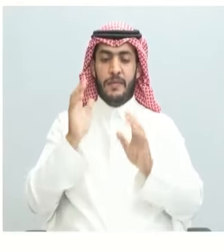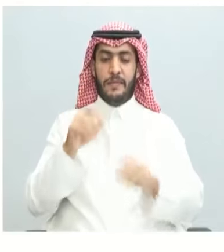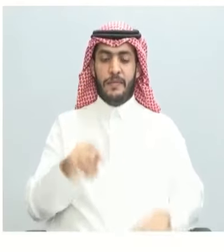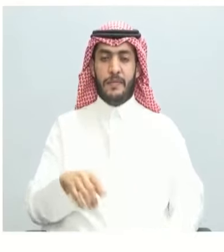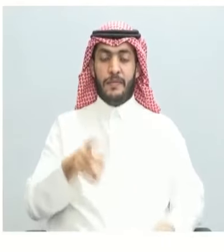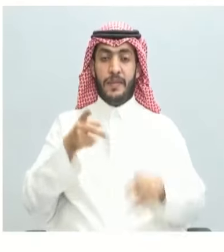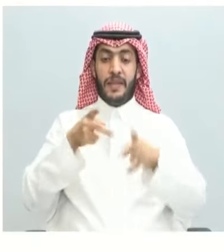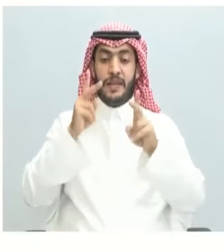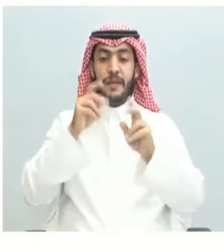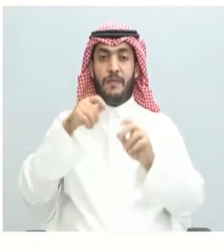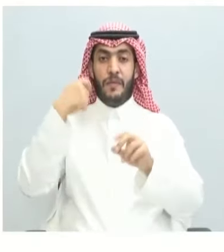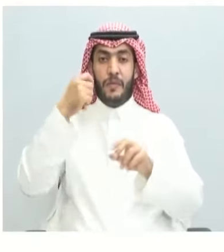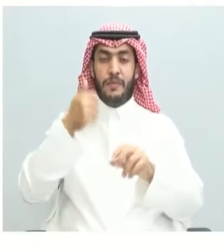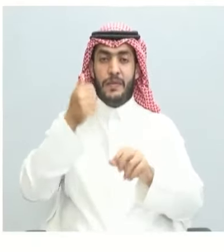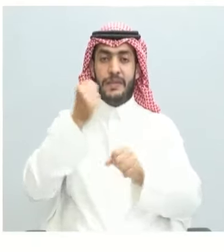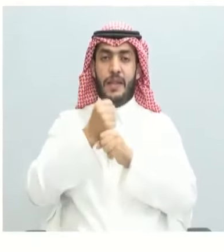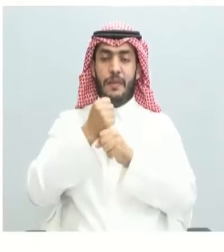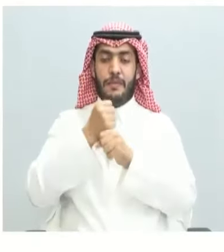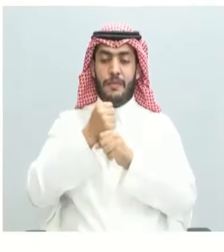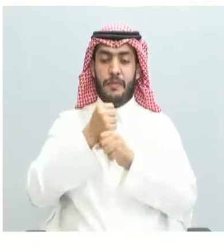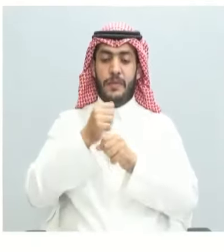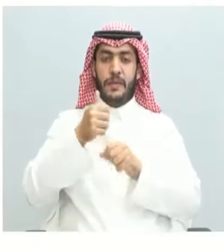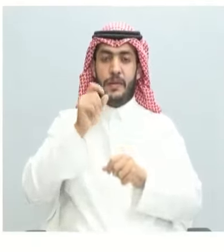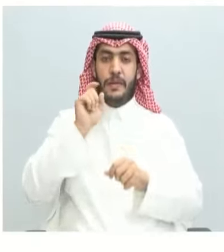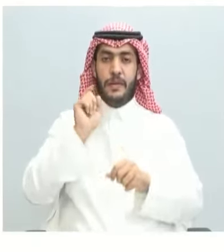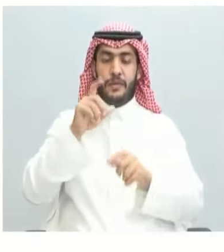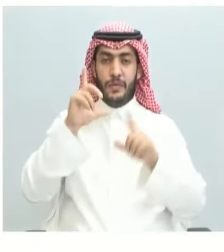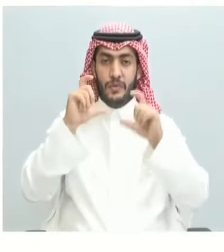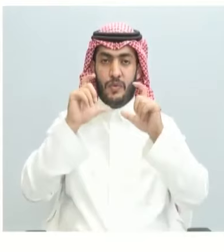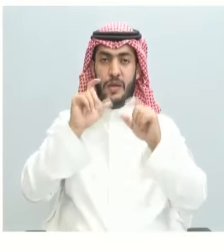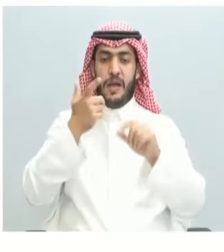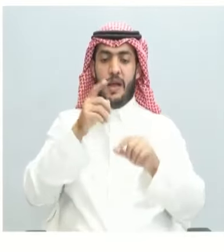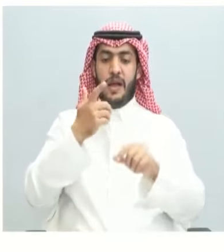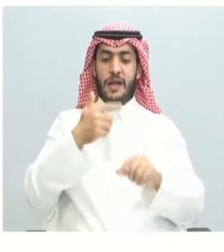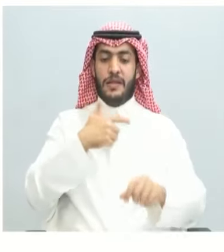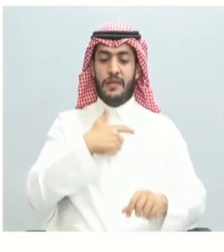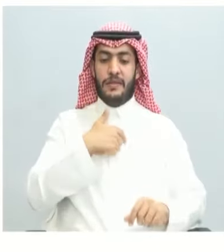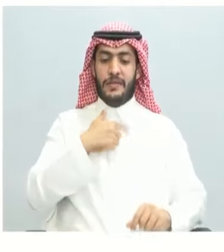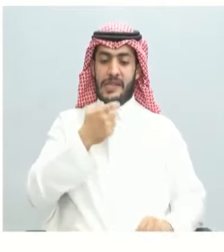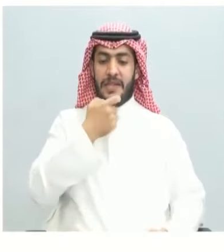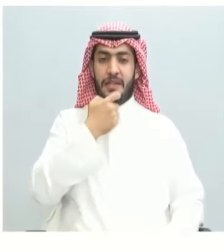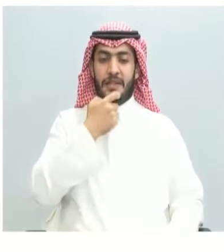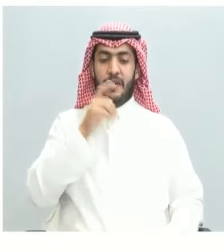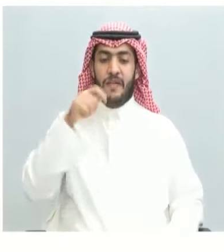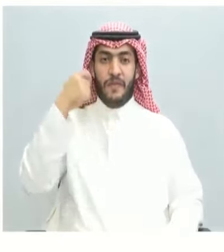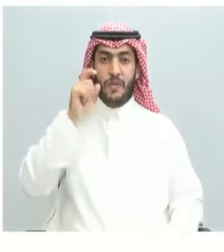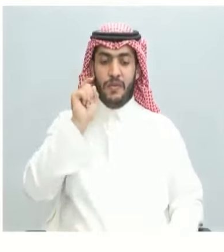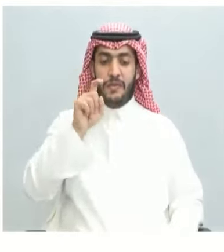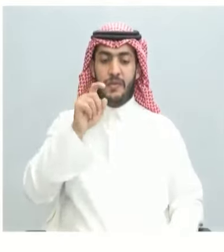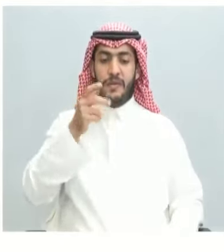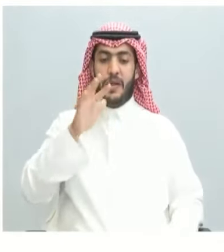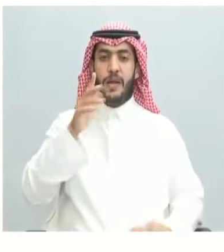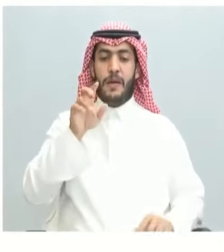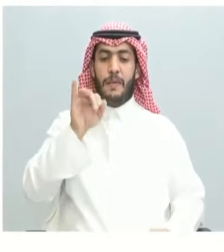لانشاء او مقطع فيديو باستخدام هذا البرنامج نقوم بالضغط على الصور او الفوتو وبعدها نقوم بالضغط على الفيديو ايديتور او